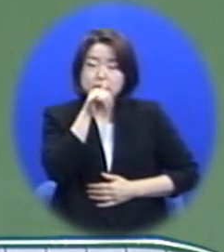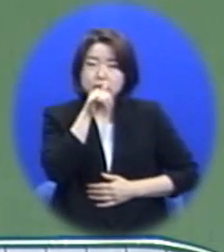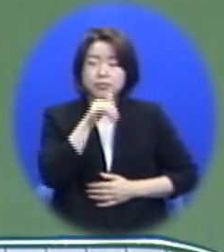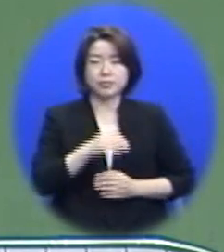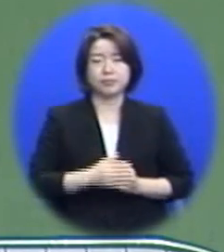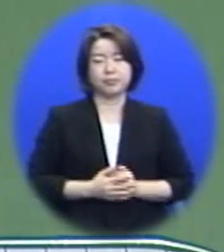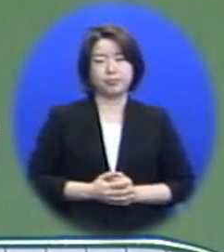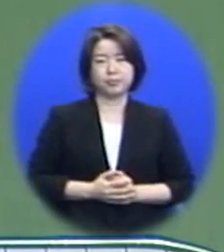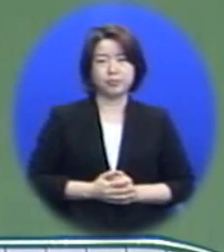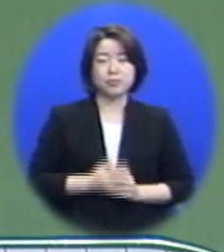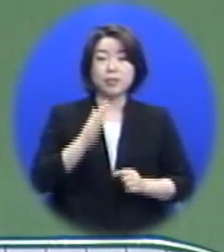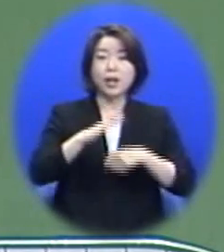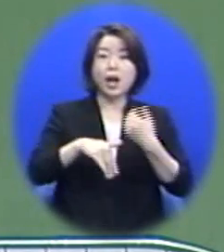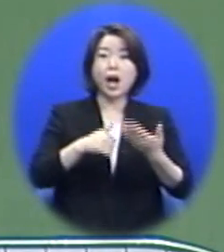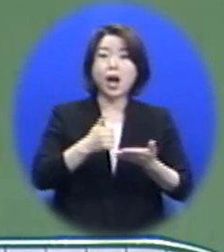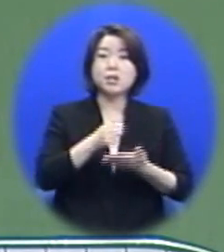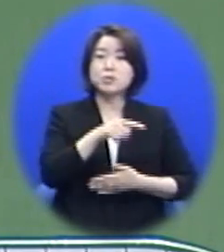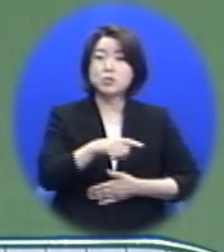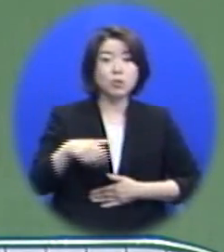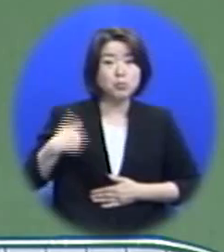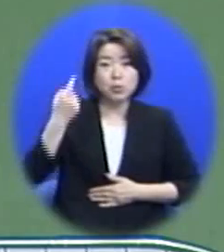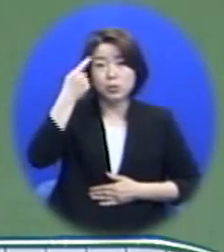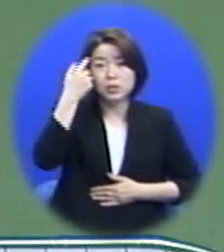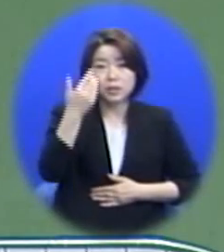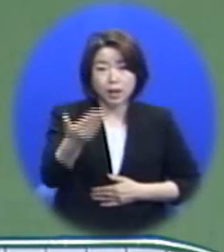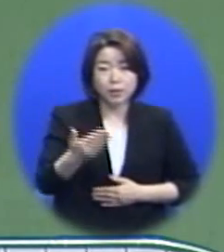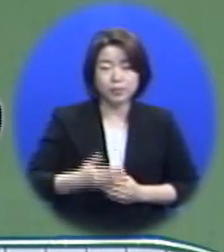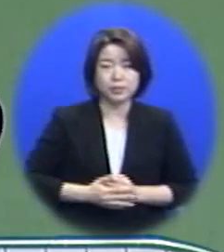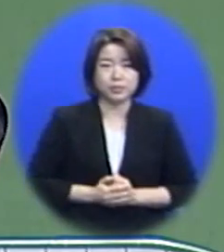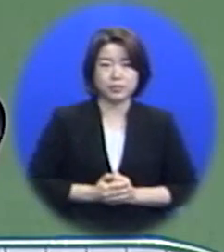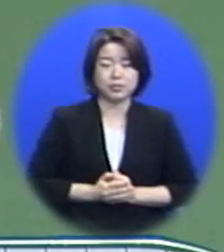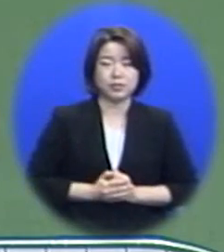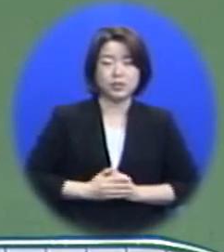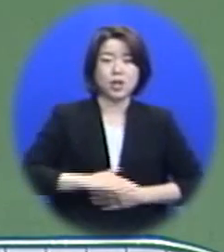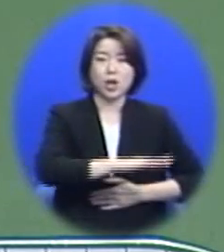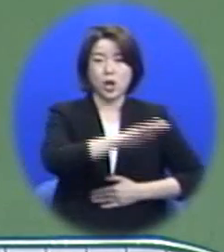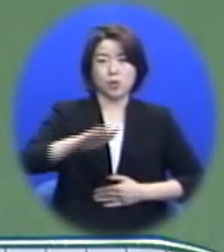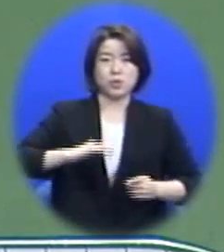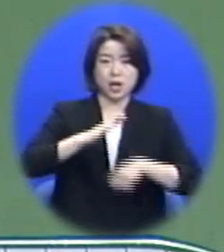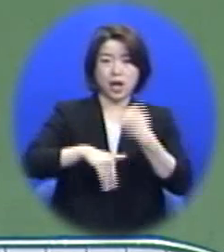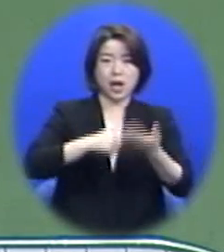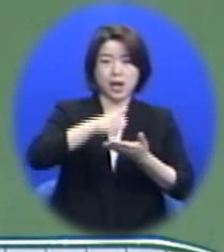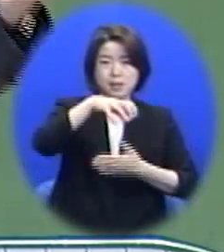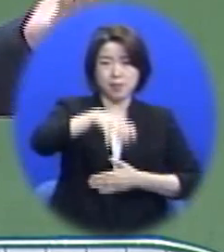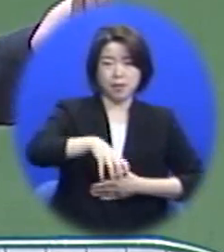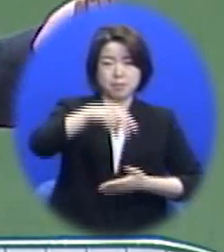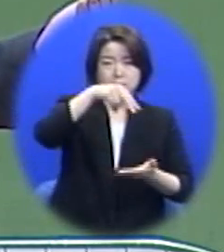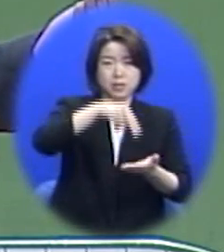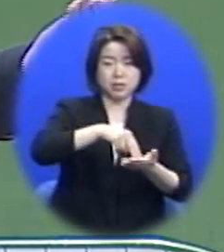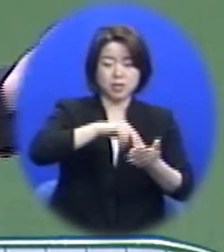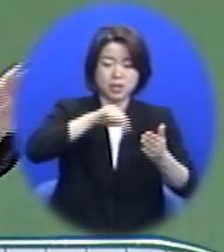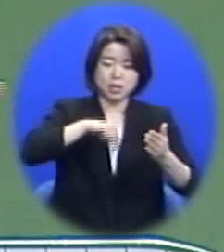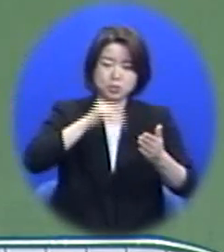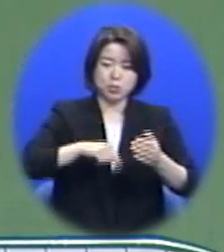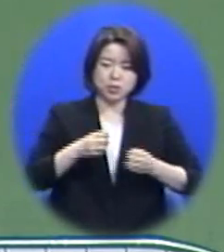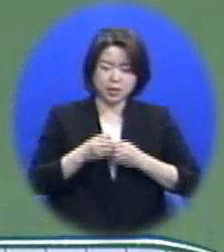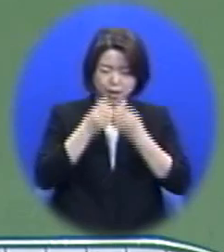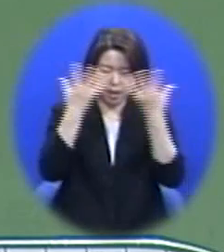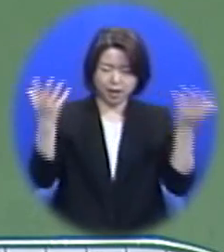음란하고 하나님이 그걸 모르실까요 우리가 하나님 앞에 섰을 때 비로소 우리 속이 드러나게